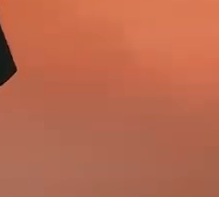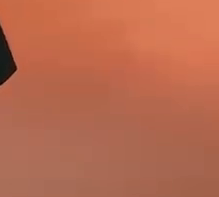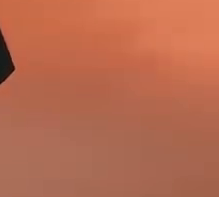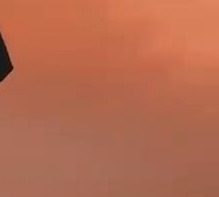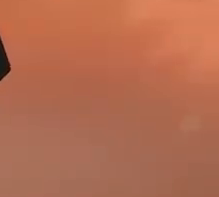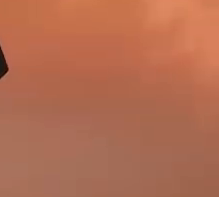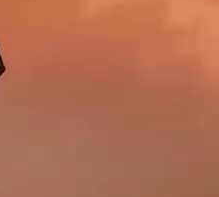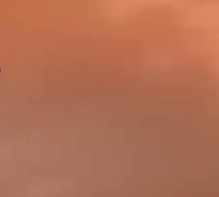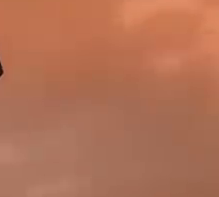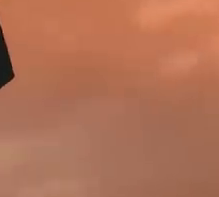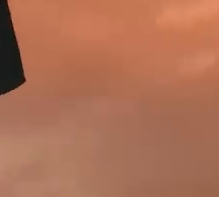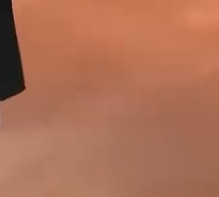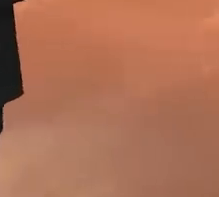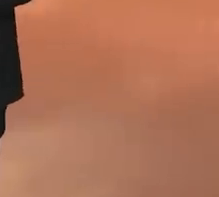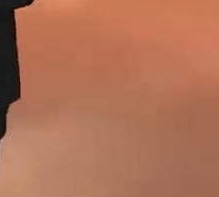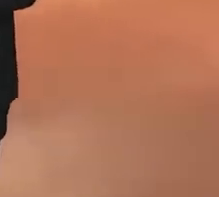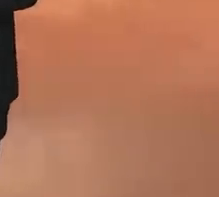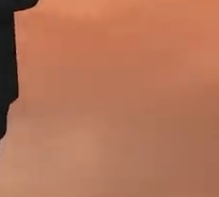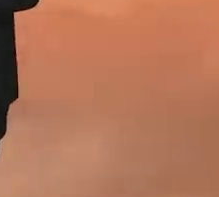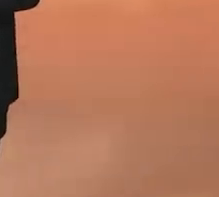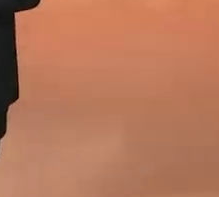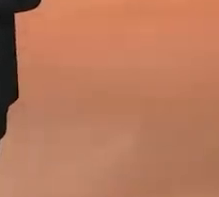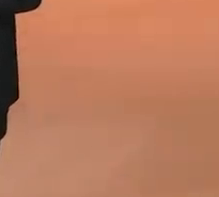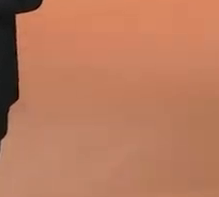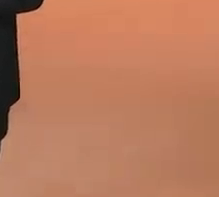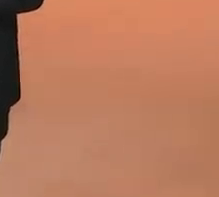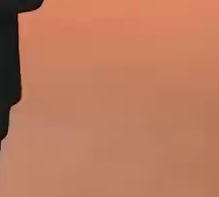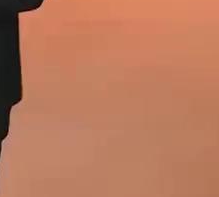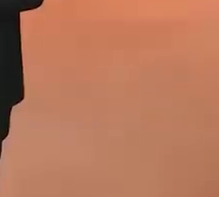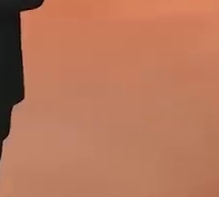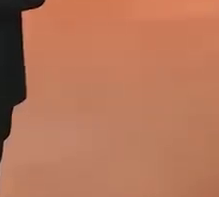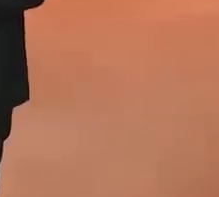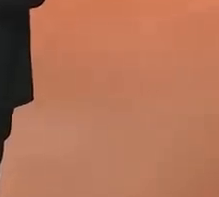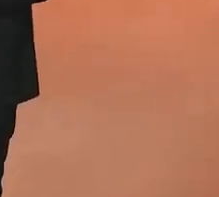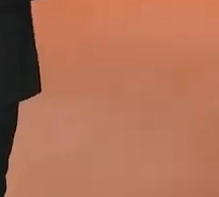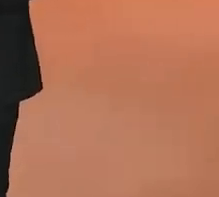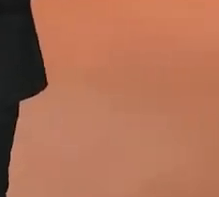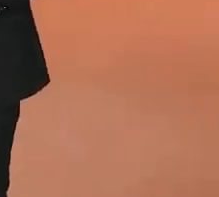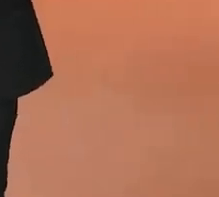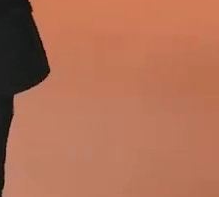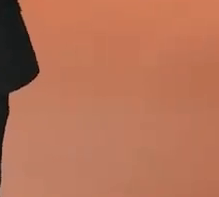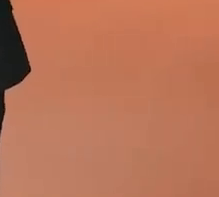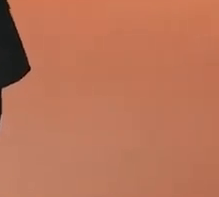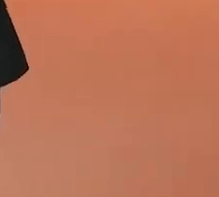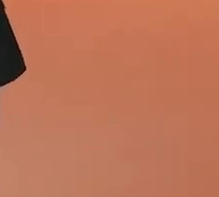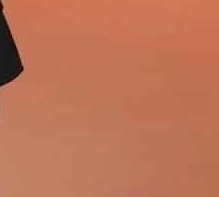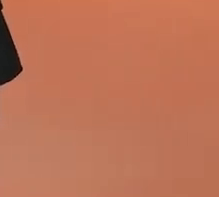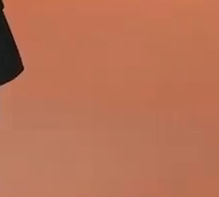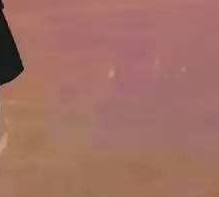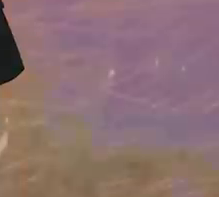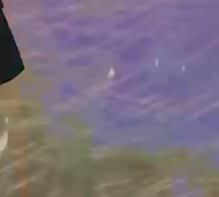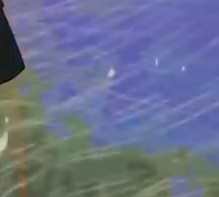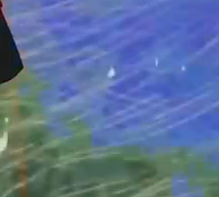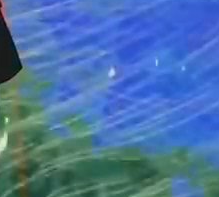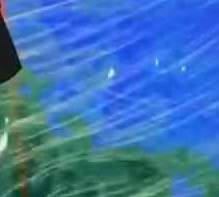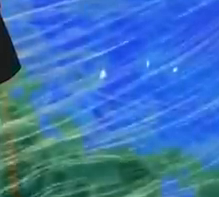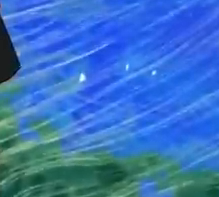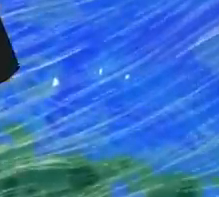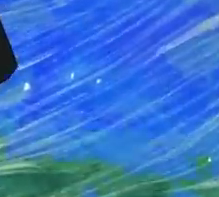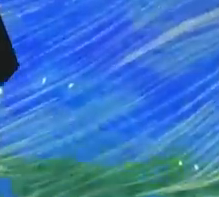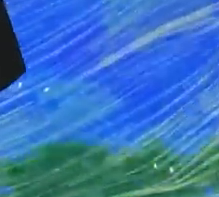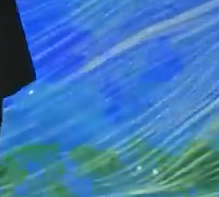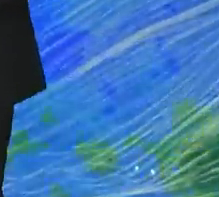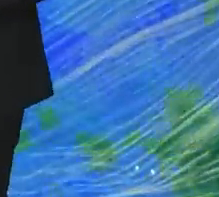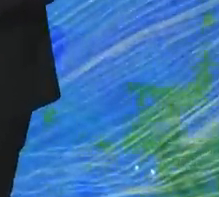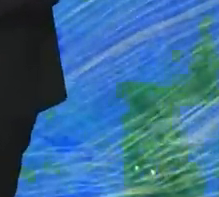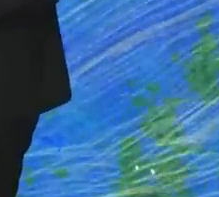heat cramps at heat exhaustion at ang patuloy pang pagkabilad sa arawan ay pwedeng mauwi na sa heat stroke. Samantala, ang easterly susilanganin naman ay iral